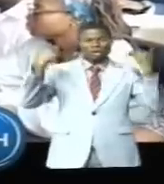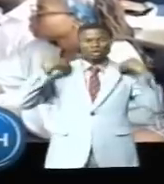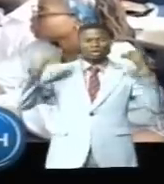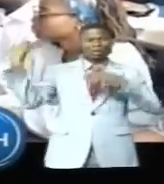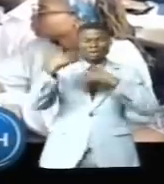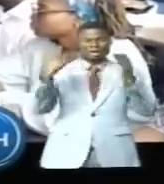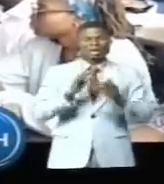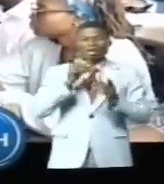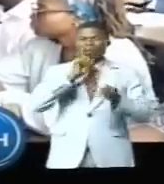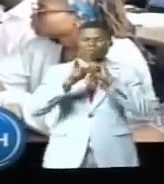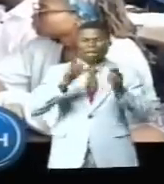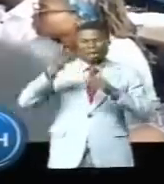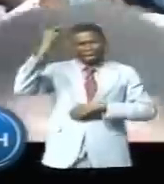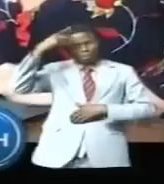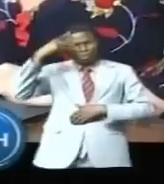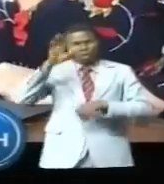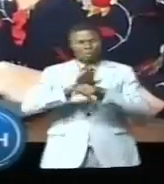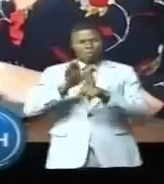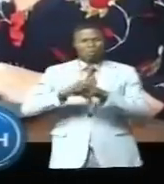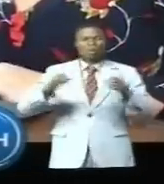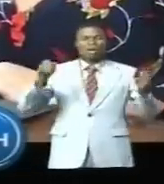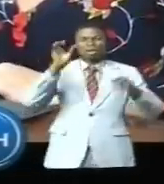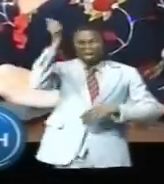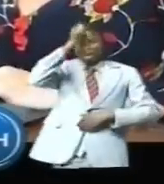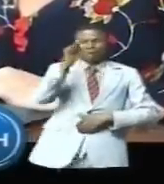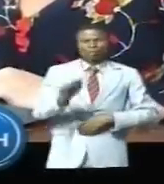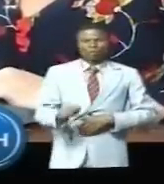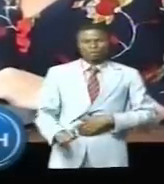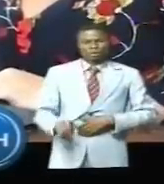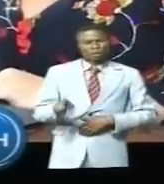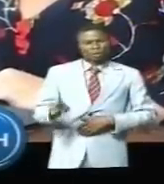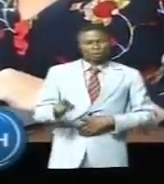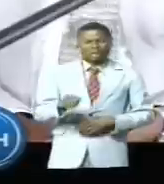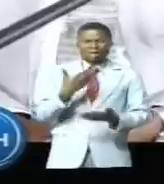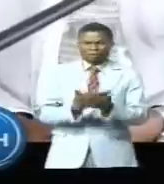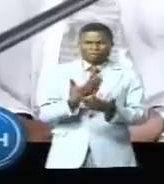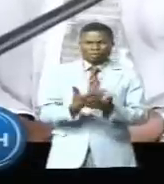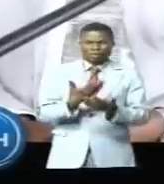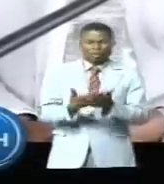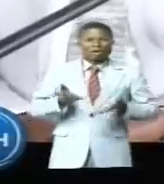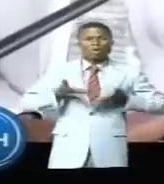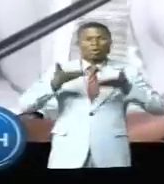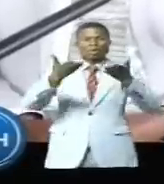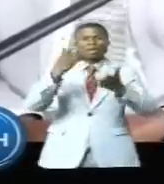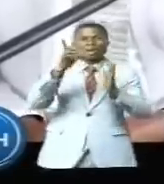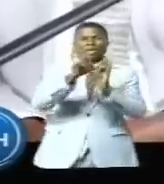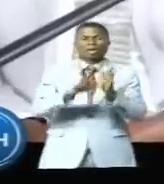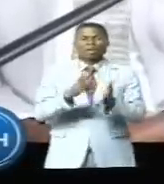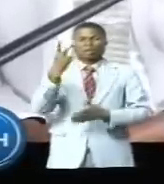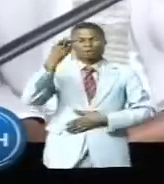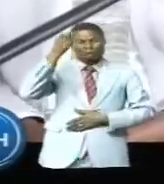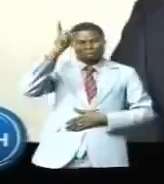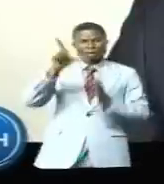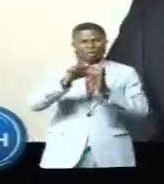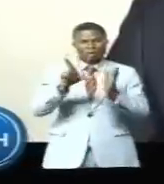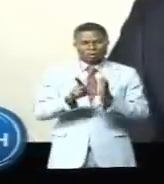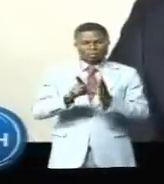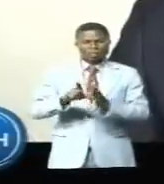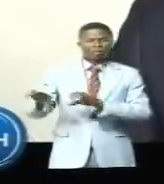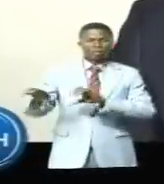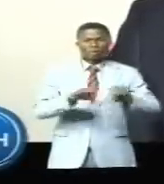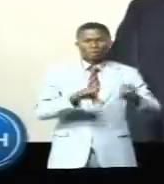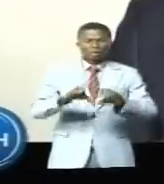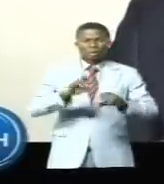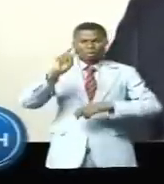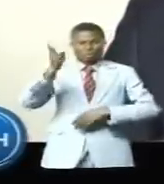des négociations politiques intercongolaises en Afrique du Sud. D'où l'urgence de proposer deux lois. La première est sur la mise en œuvre et